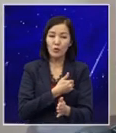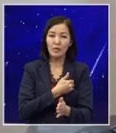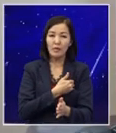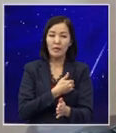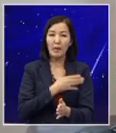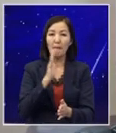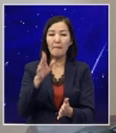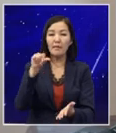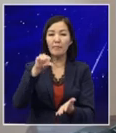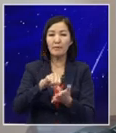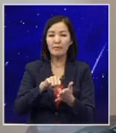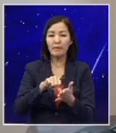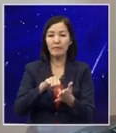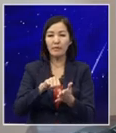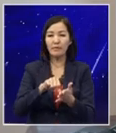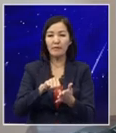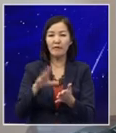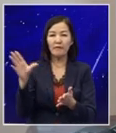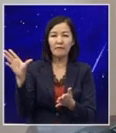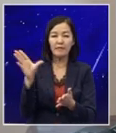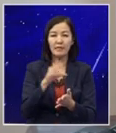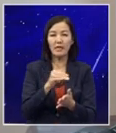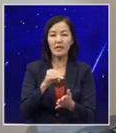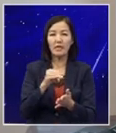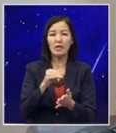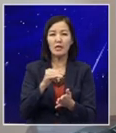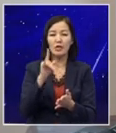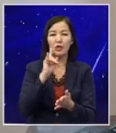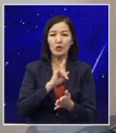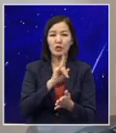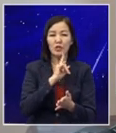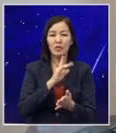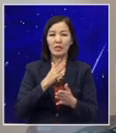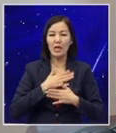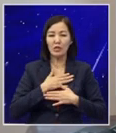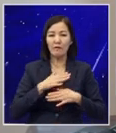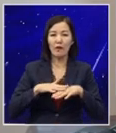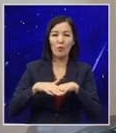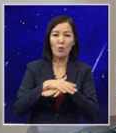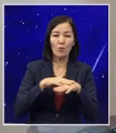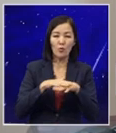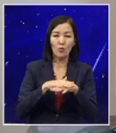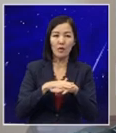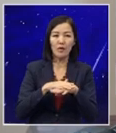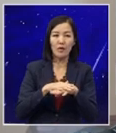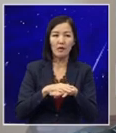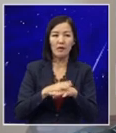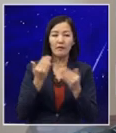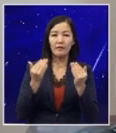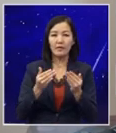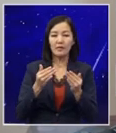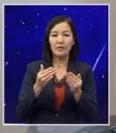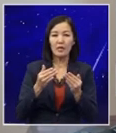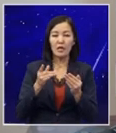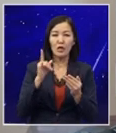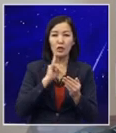быть представителем от власти для всех наших женщин округа. Потому что наши женщины сейчас все, знаете, в